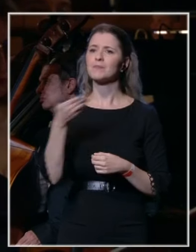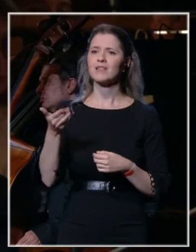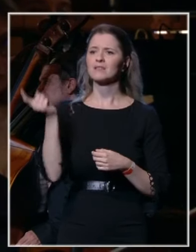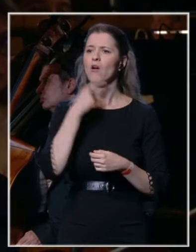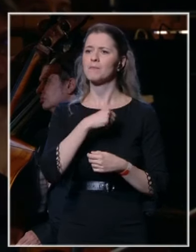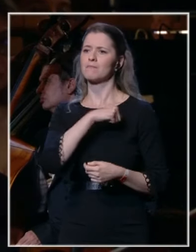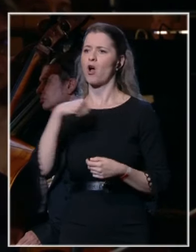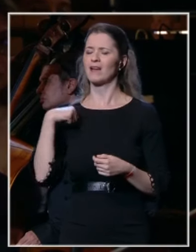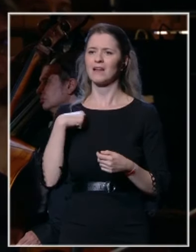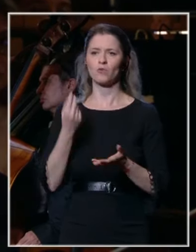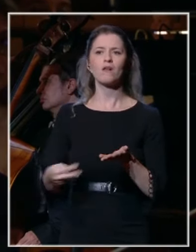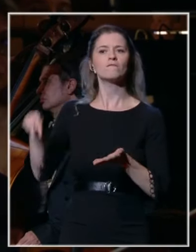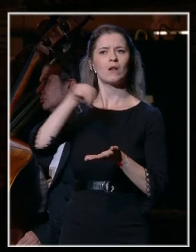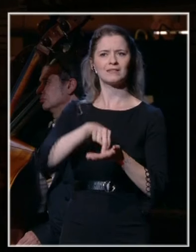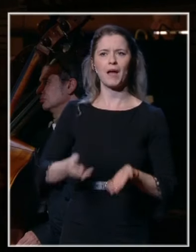magától föltámadt.